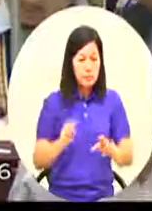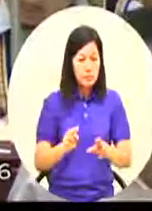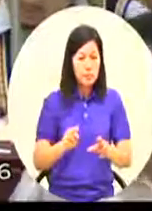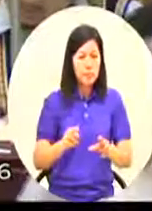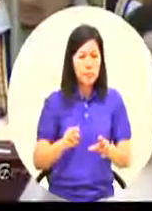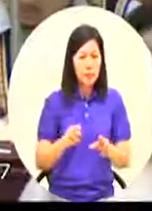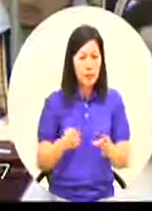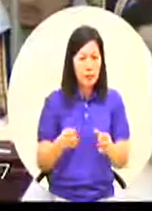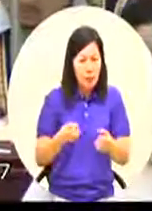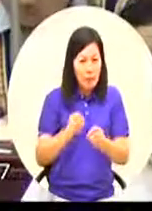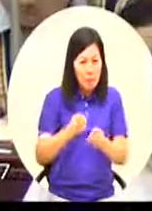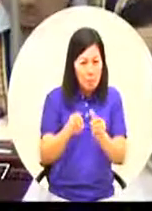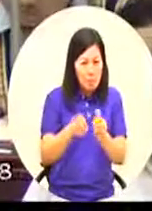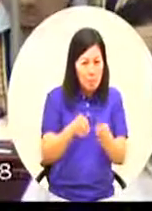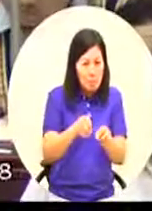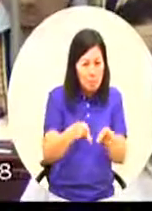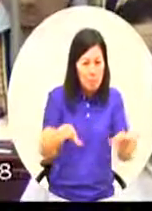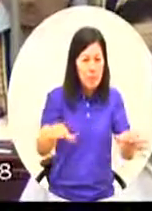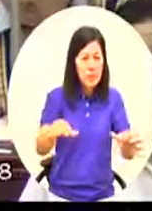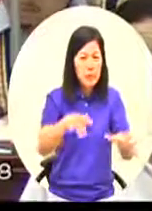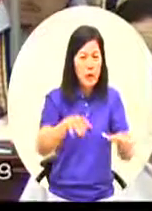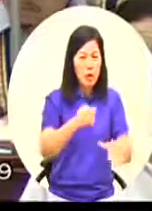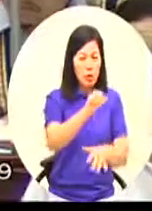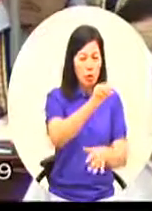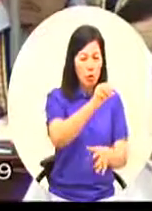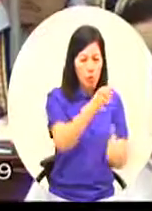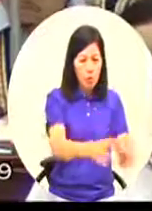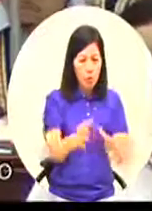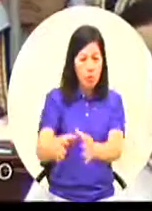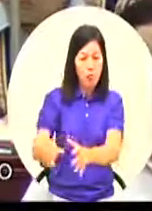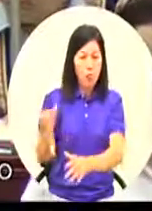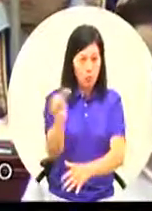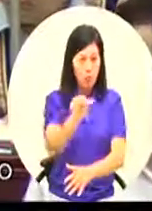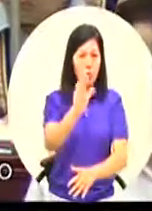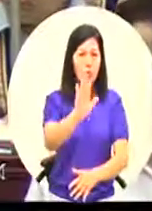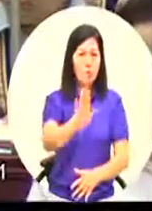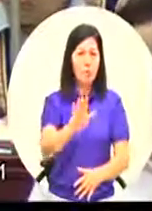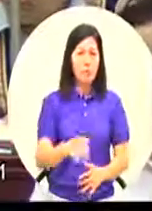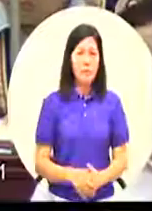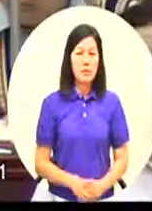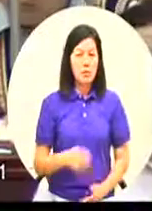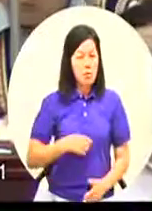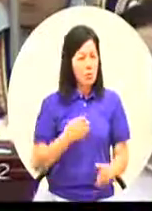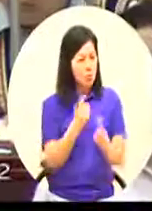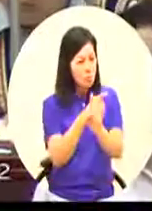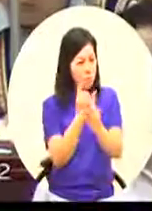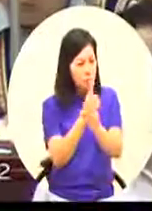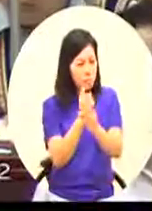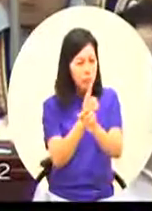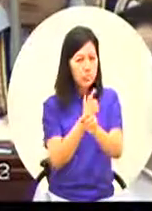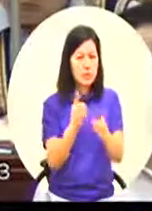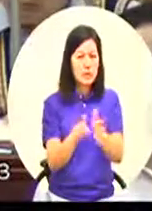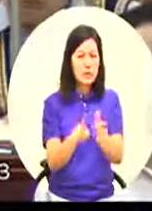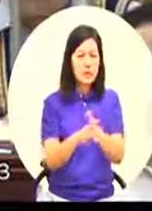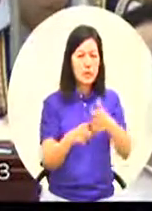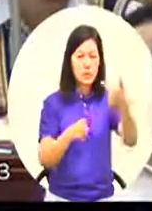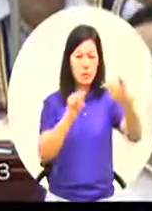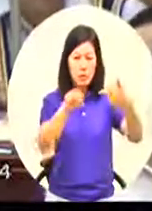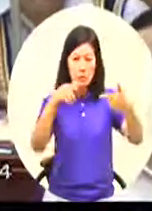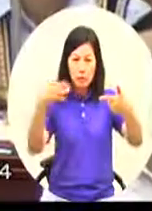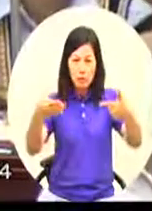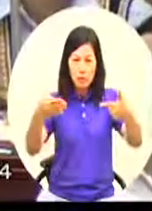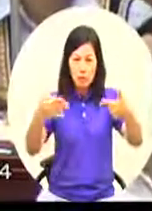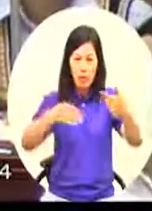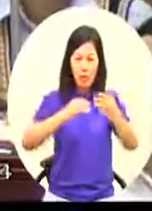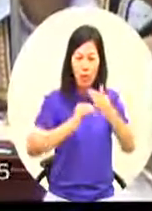过，我们前面其实有五座的部分，我们的电磁场的部分，那个我们去测的时候是。6.9 最高，